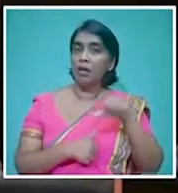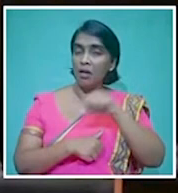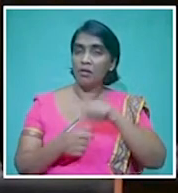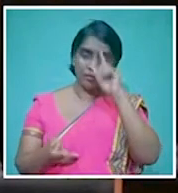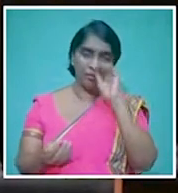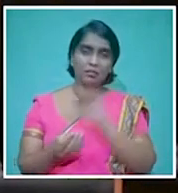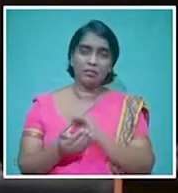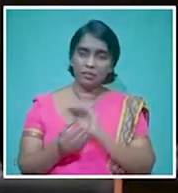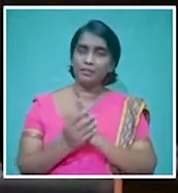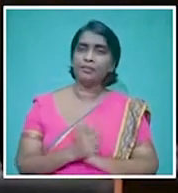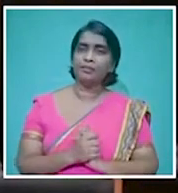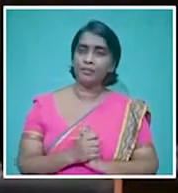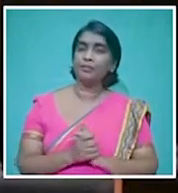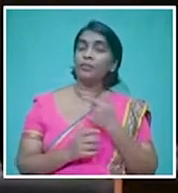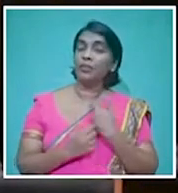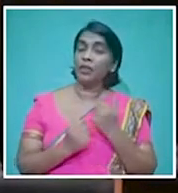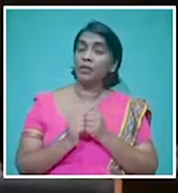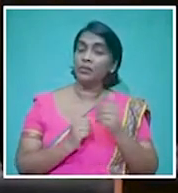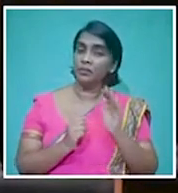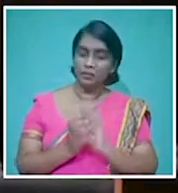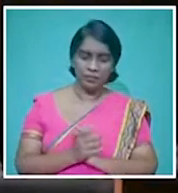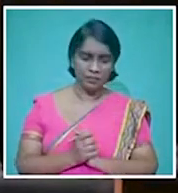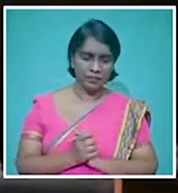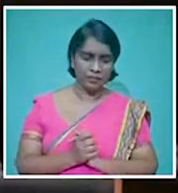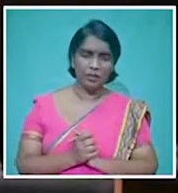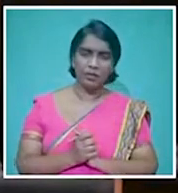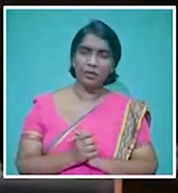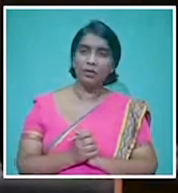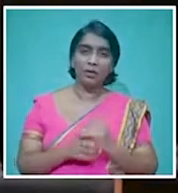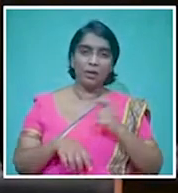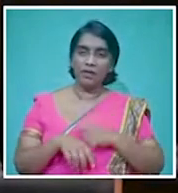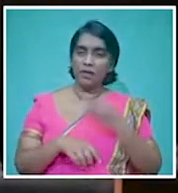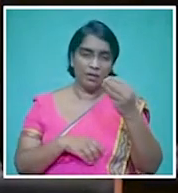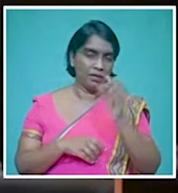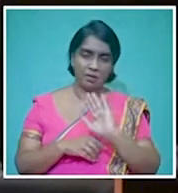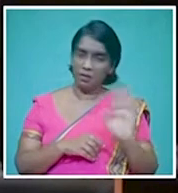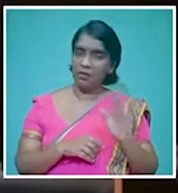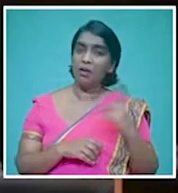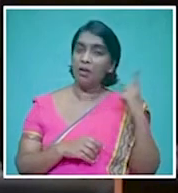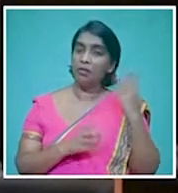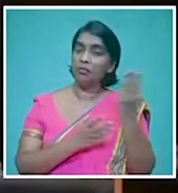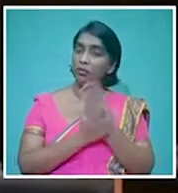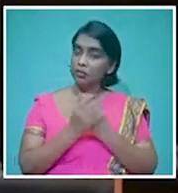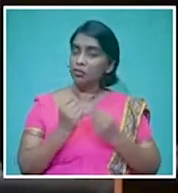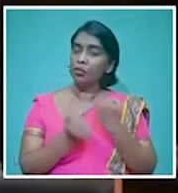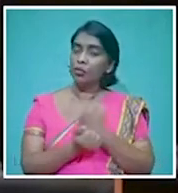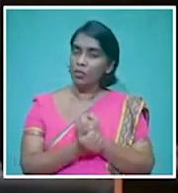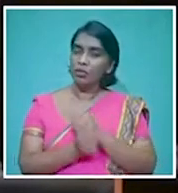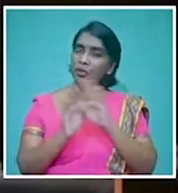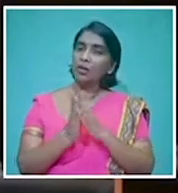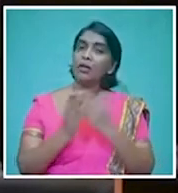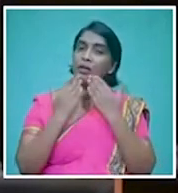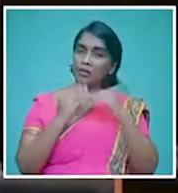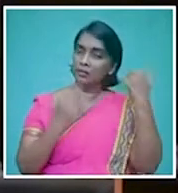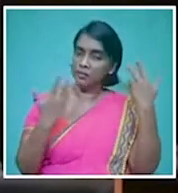ආරක්ෂා කරන්න ඕනේ ඒකයි අපි කරන්නේ. ඒකට අපි ඉඩ දෙන්නේ නැහැ. ඒ නිසා ත්‍රිවිධ හමුදාවේ පොලිසියටයි ස්තුති